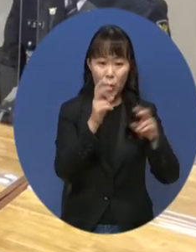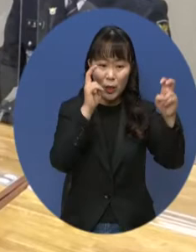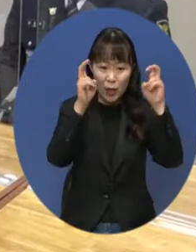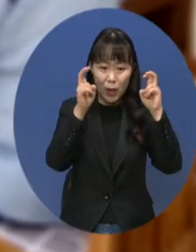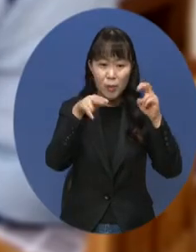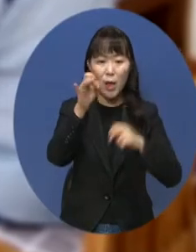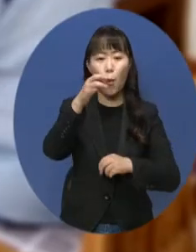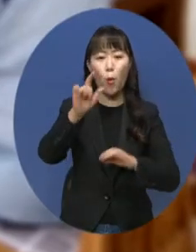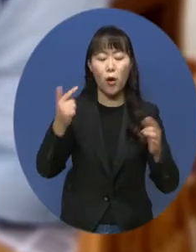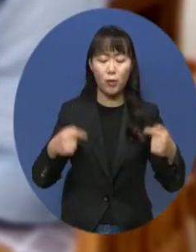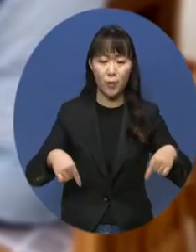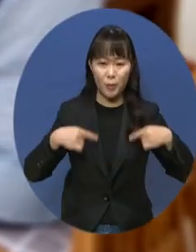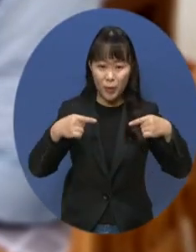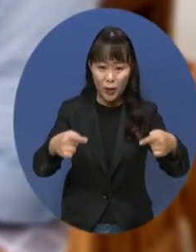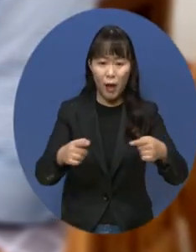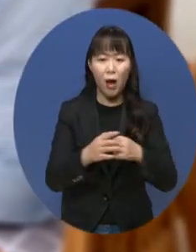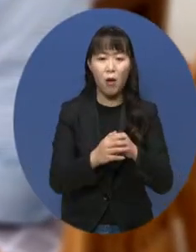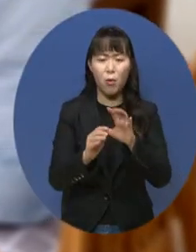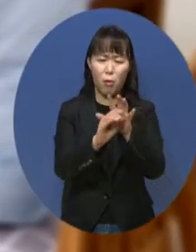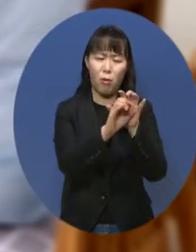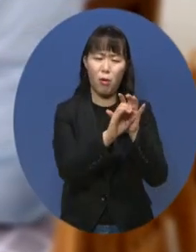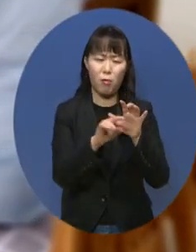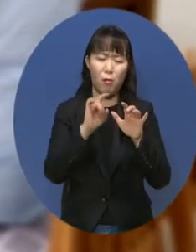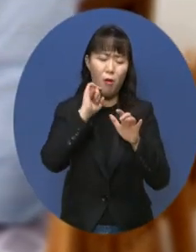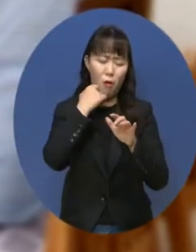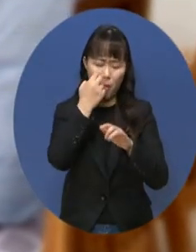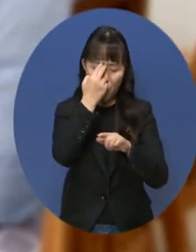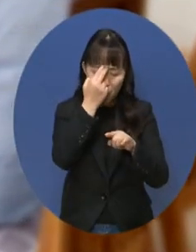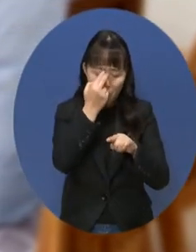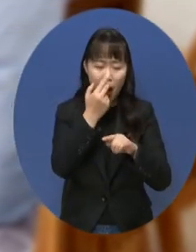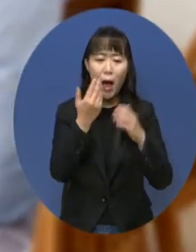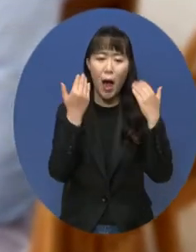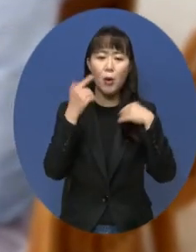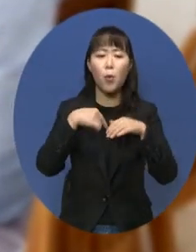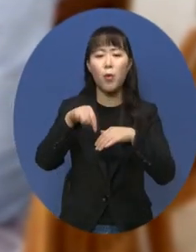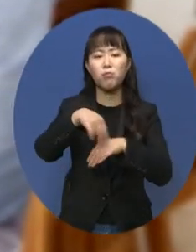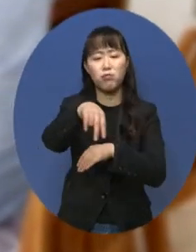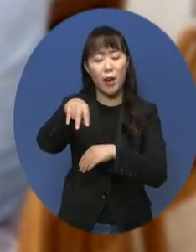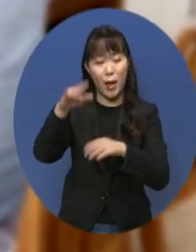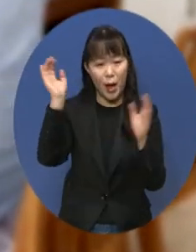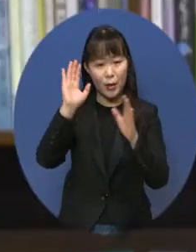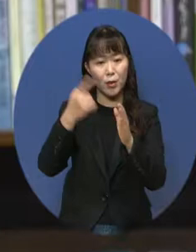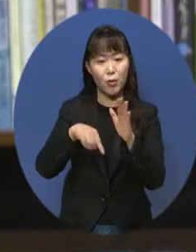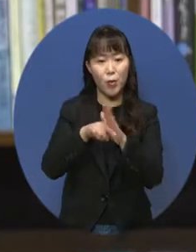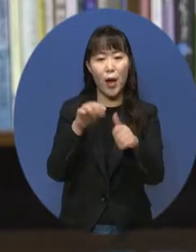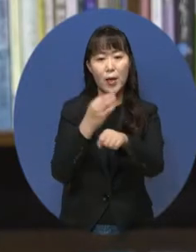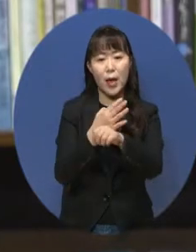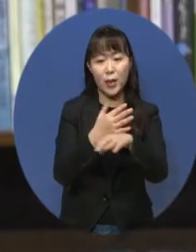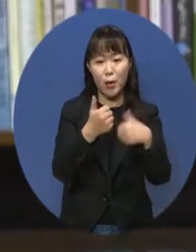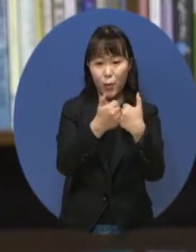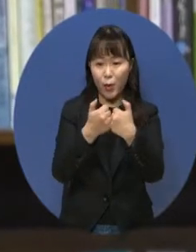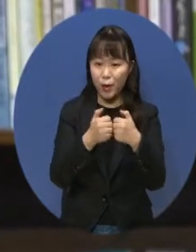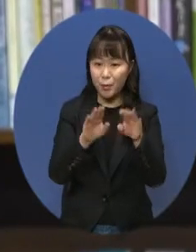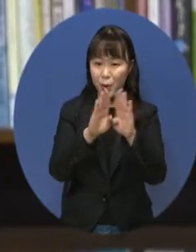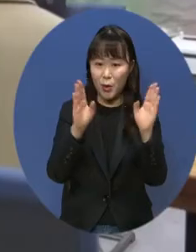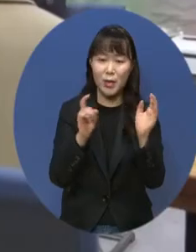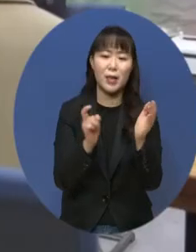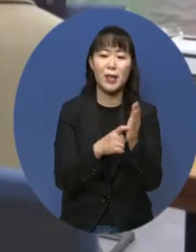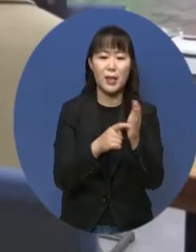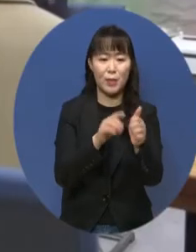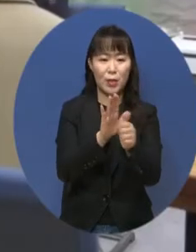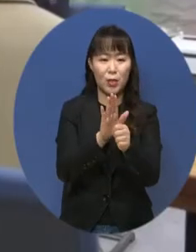가운데 코로나19로 어려움을 겪고 있는 학교 밖 청소년들을 위한 간담회를 열고 긴급